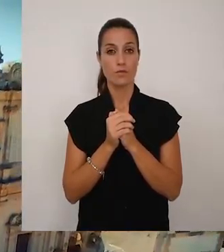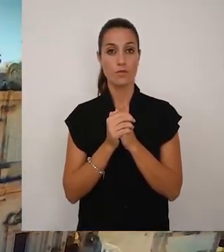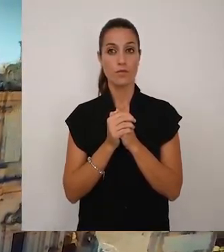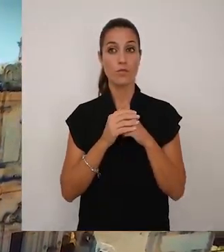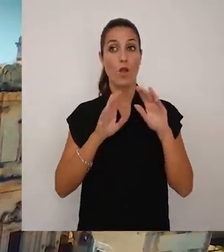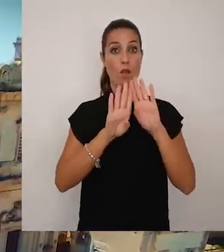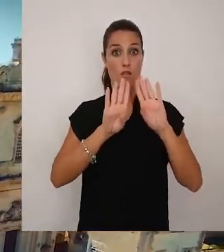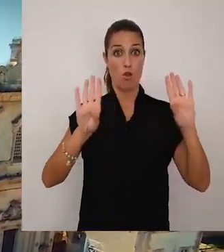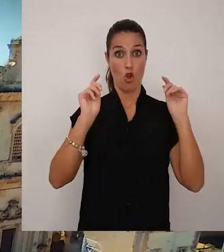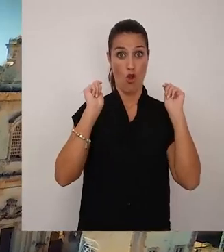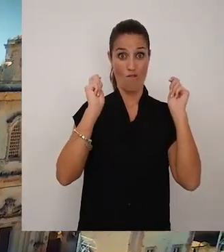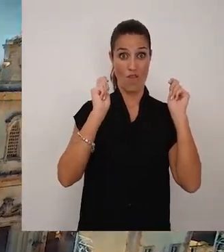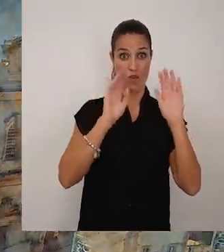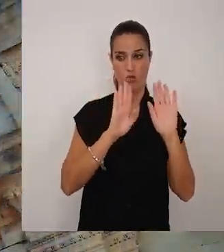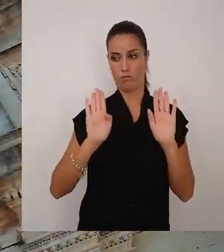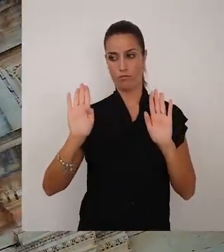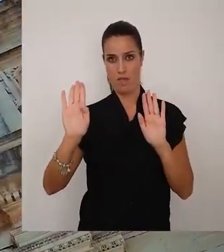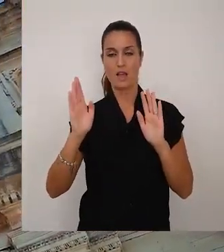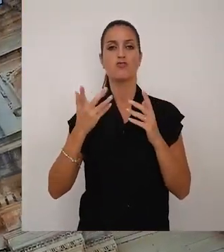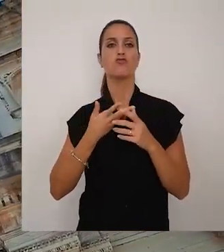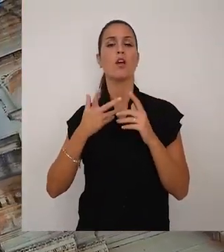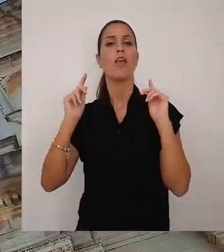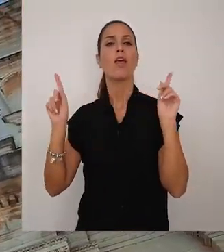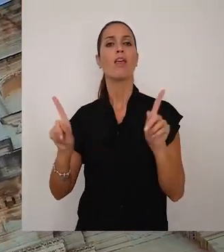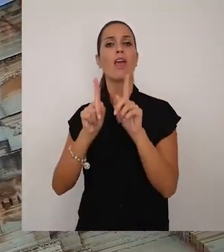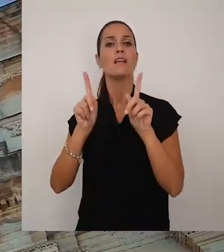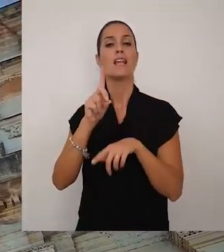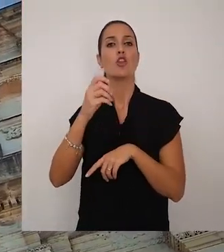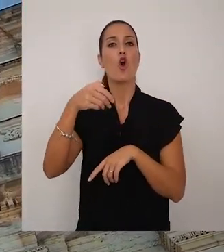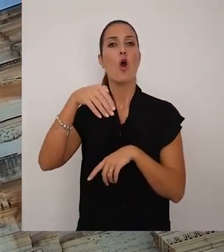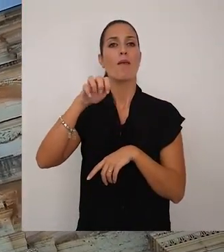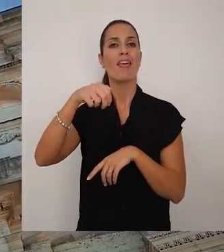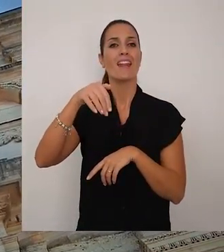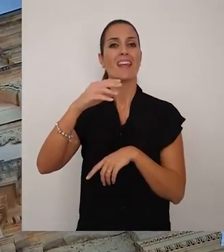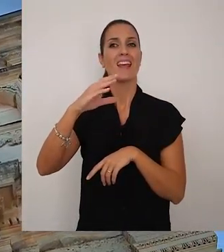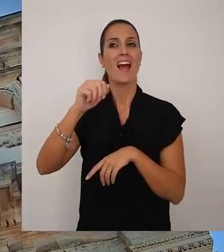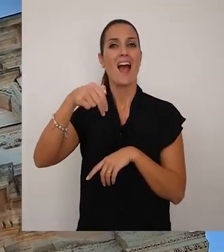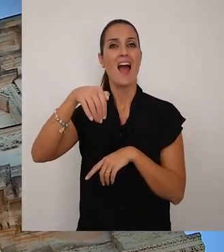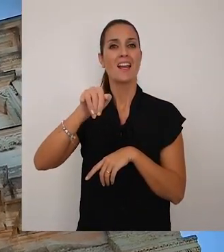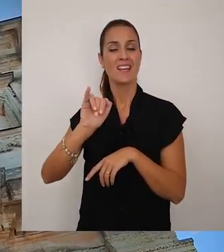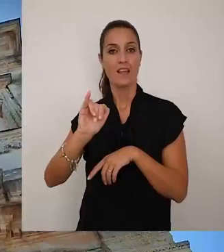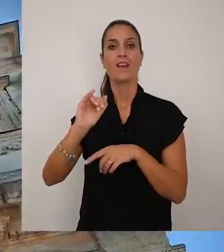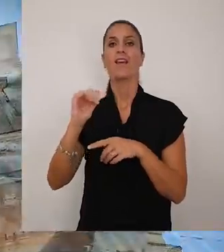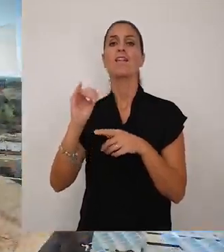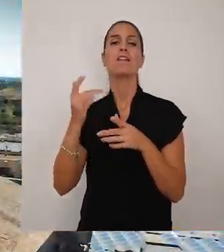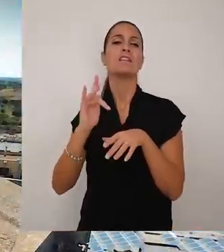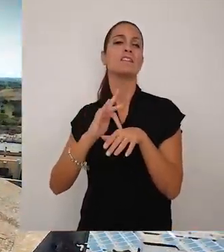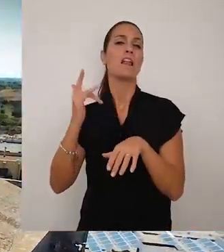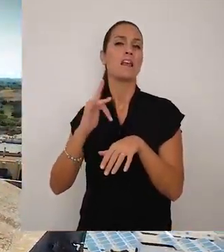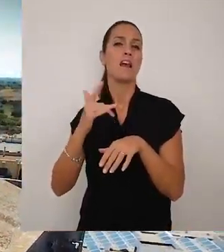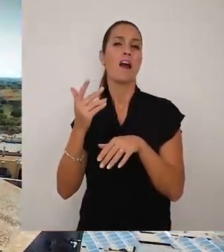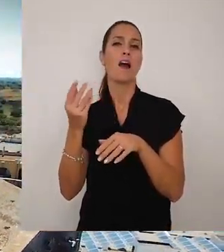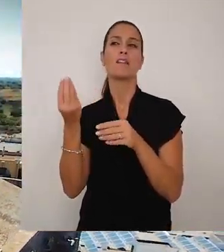Ad affiancare il complesso conventuale vi è la chiesa dei Domenicani, contraddistinta dalla facciata solenne e da delicate